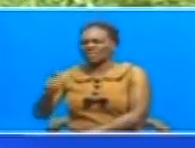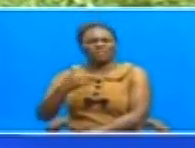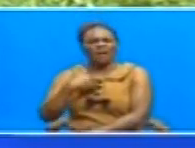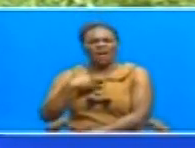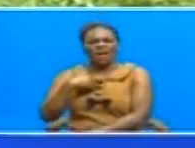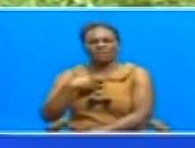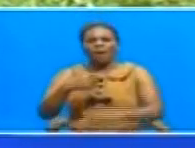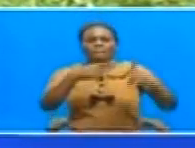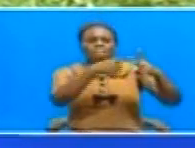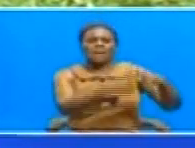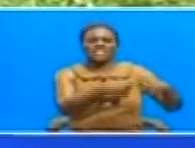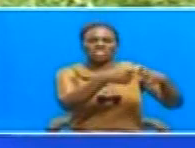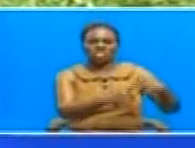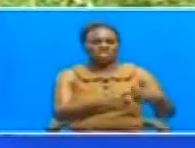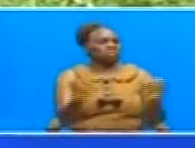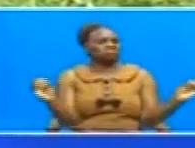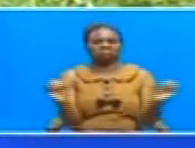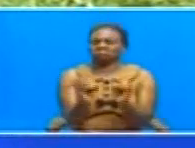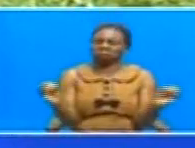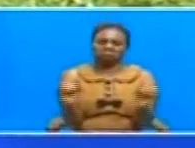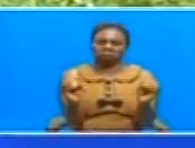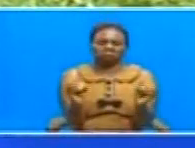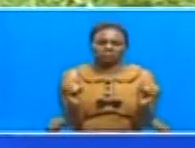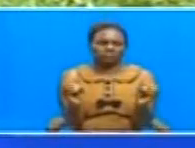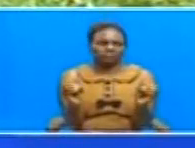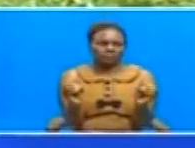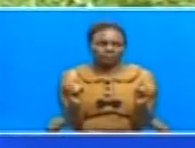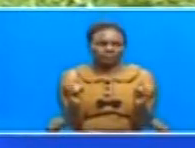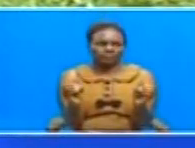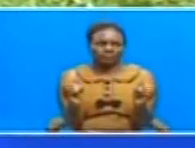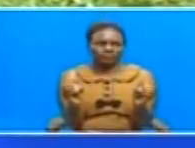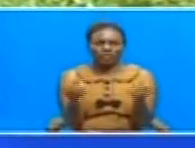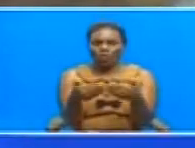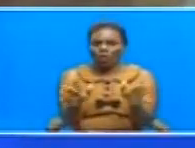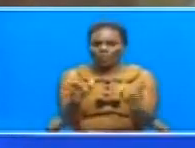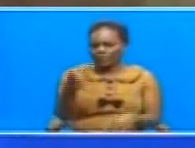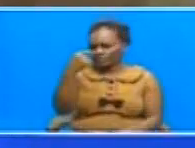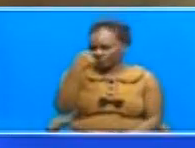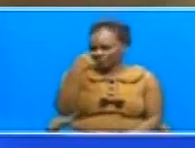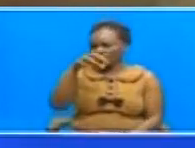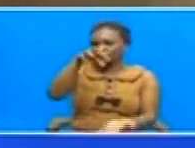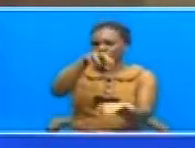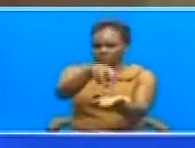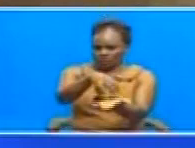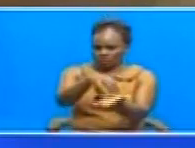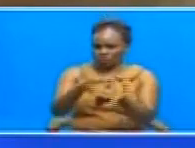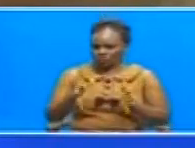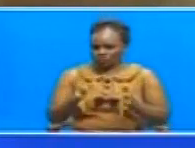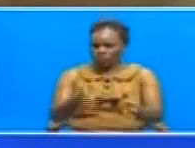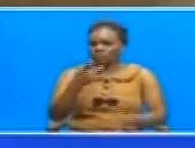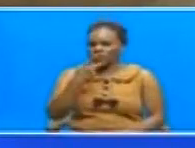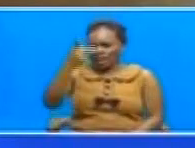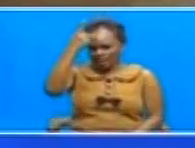nini, hawana hizo mashini za kupiga hiyo picha kufungua mapua. Hali hiyo iliwalazimu